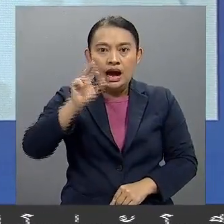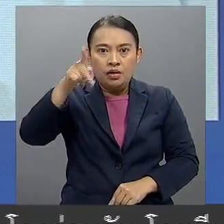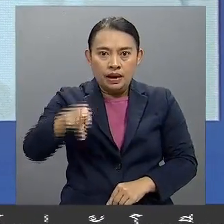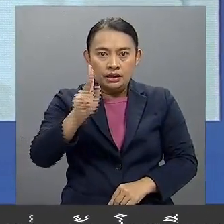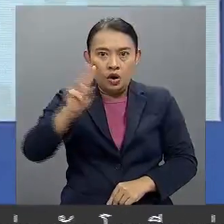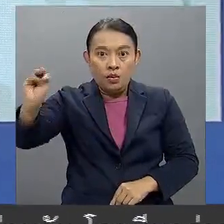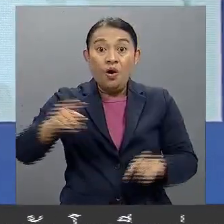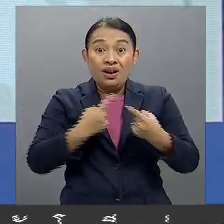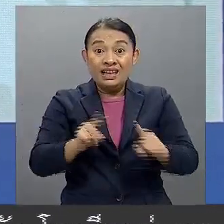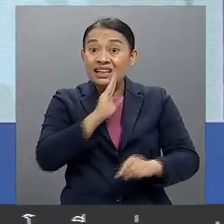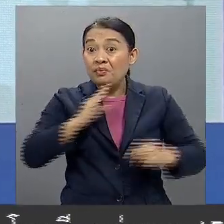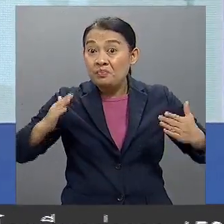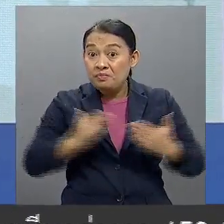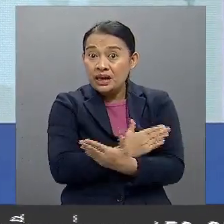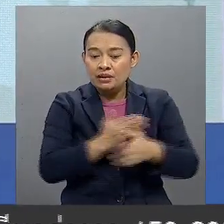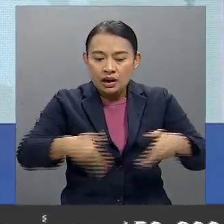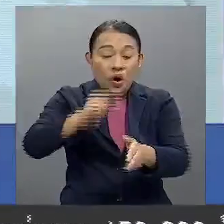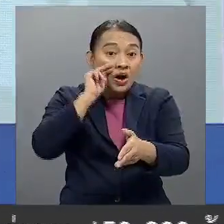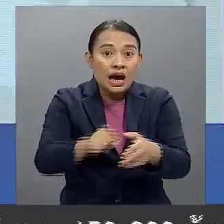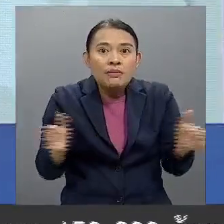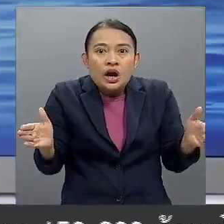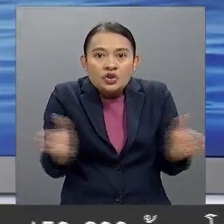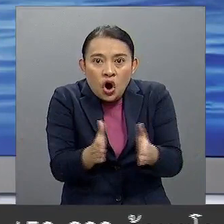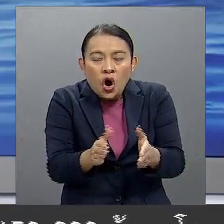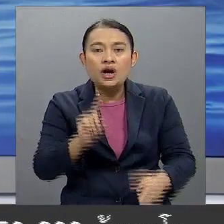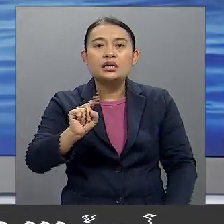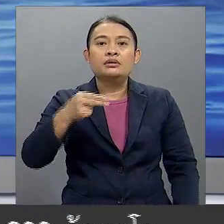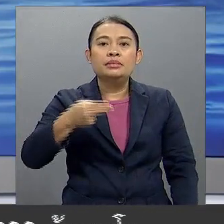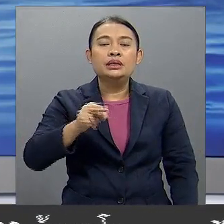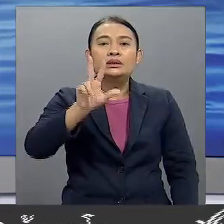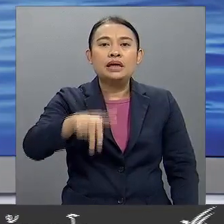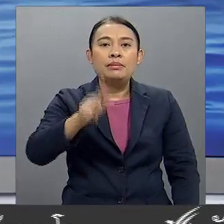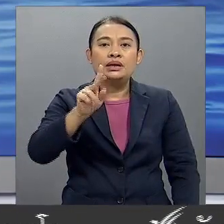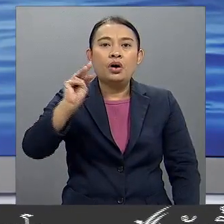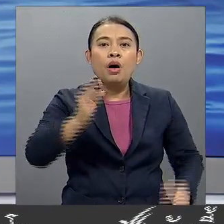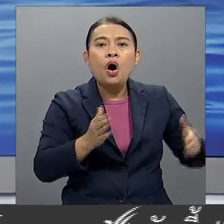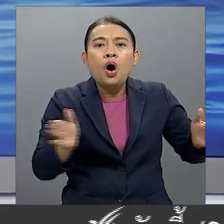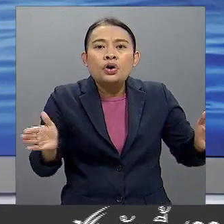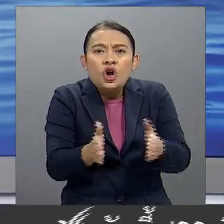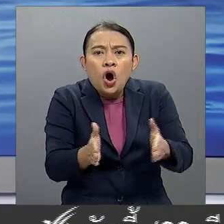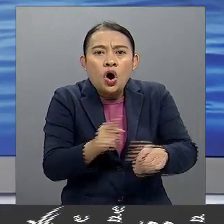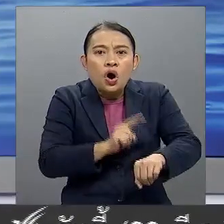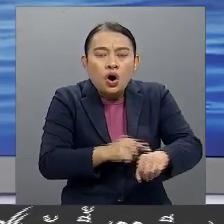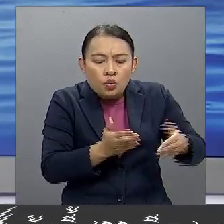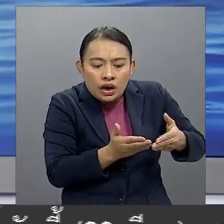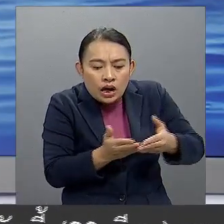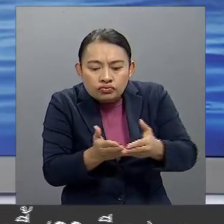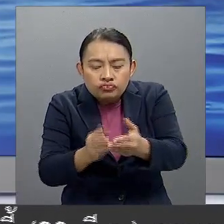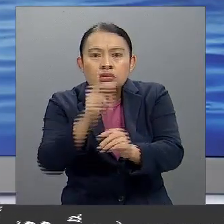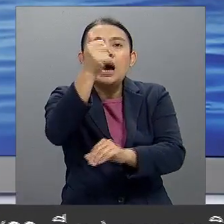คลองสุเอ็ดจะเหลอระยะทางแค่ 1,000 กิลเมตรย่ระยะทางไปได้ถึง 6,000 กิโลเมตร